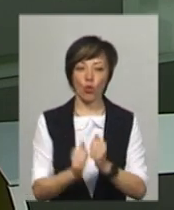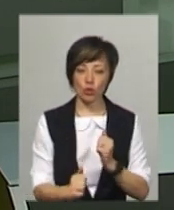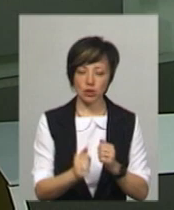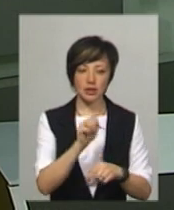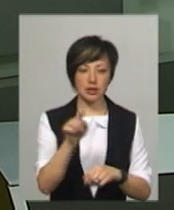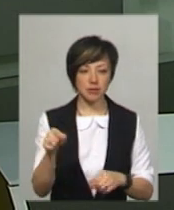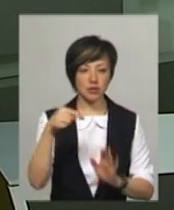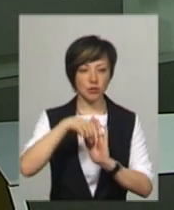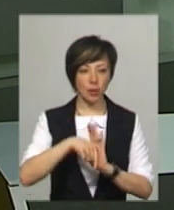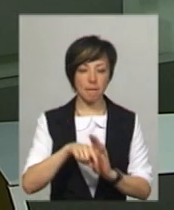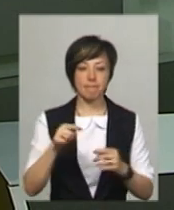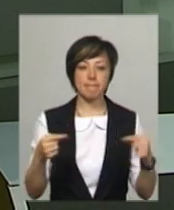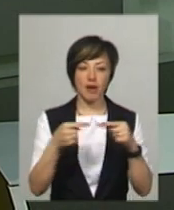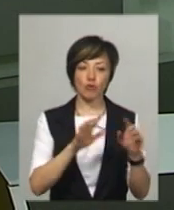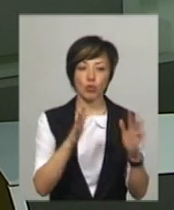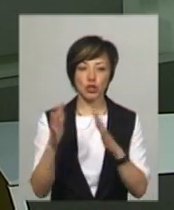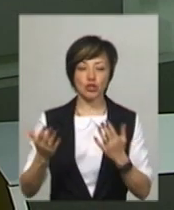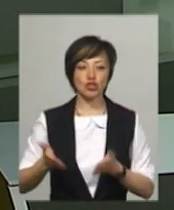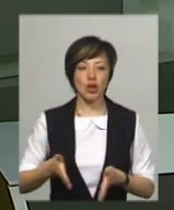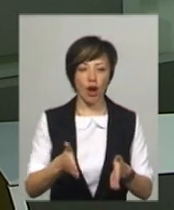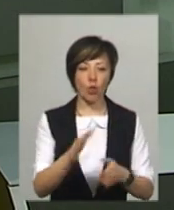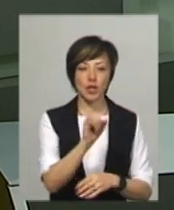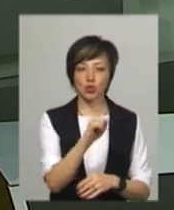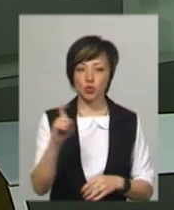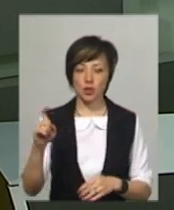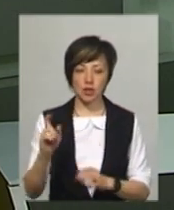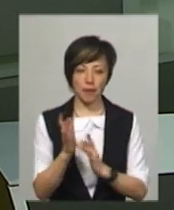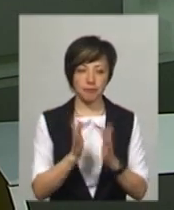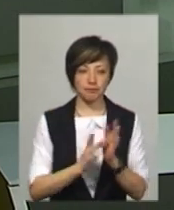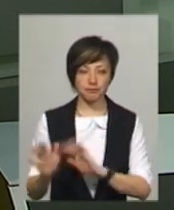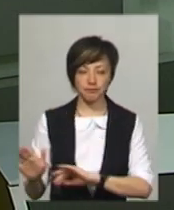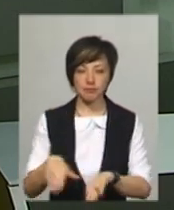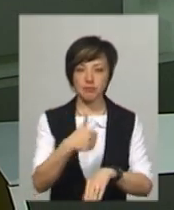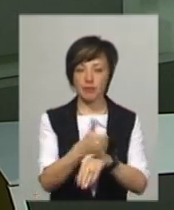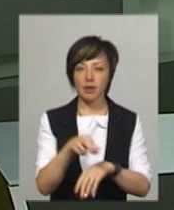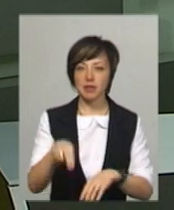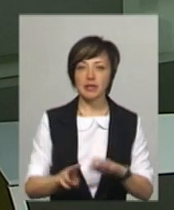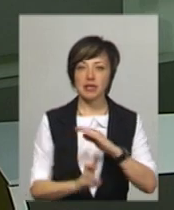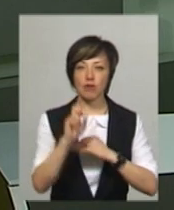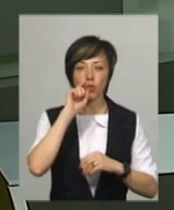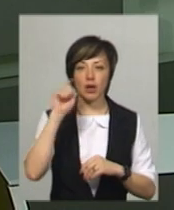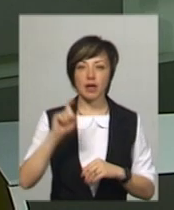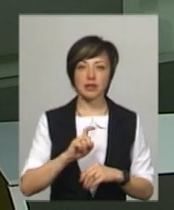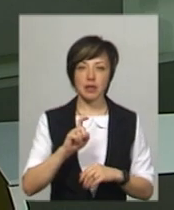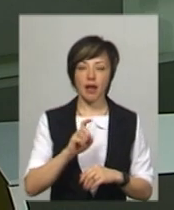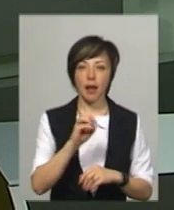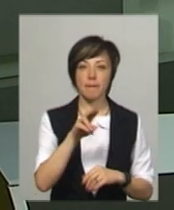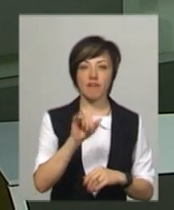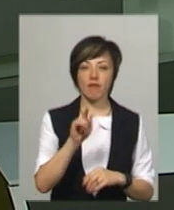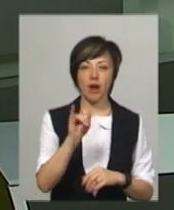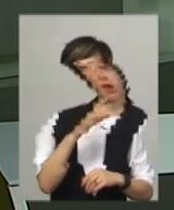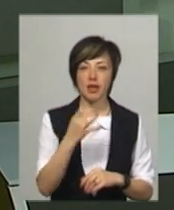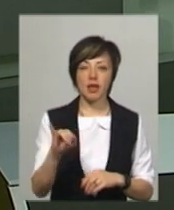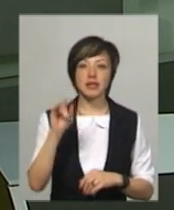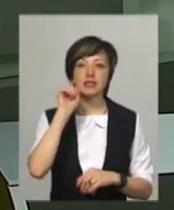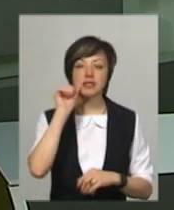яких символізує певну подію шляху Ісуса. Предстоятель Православної церкви України митрополит Епіфаній завтра